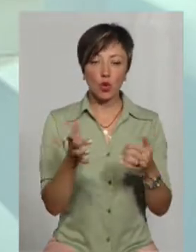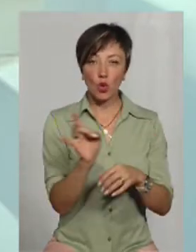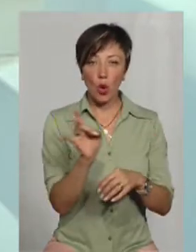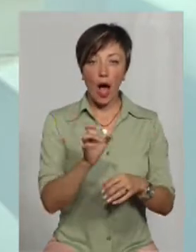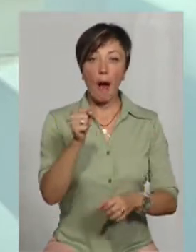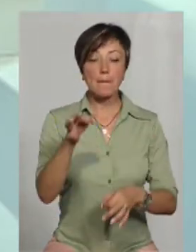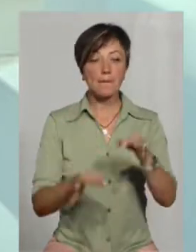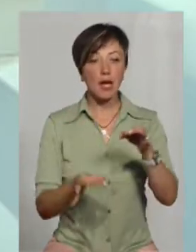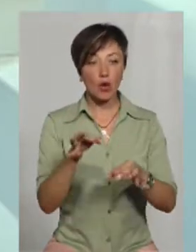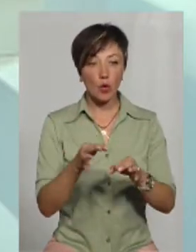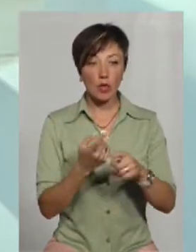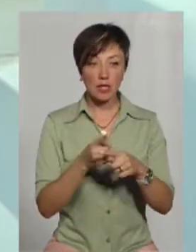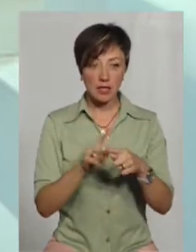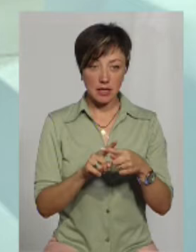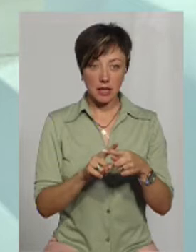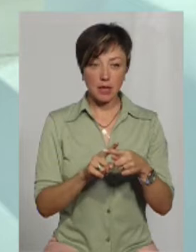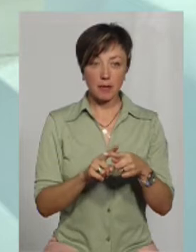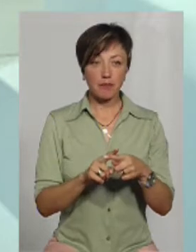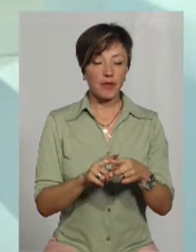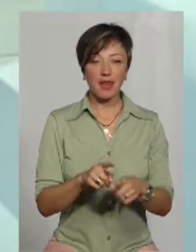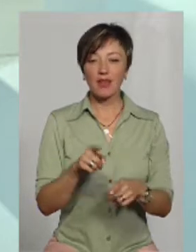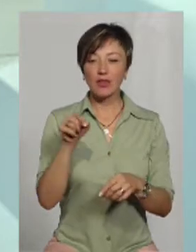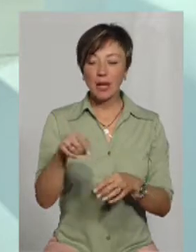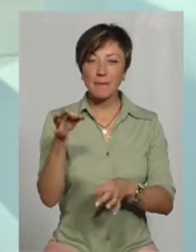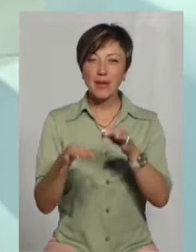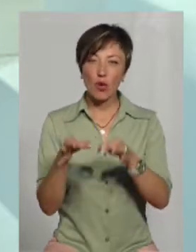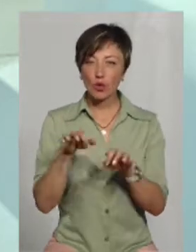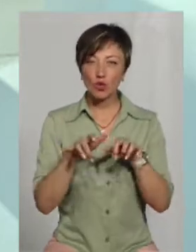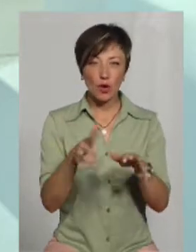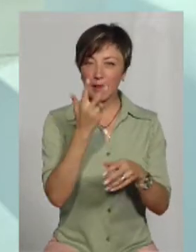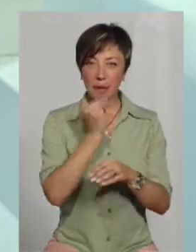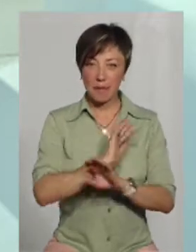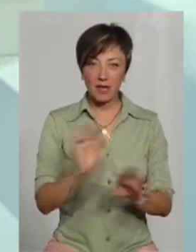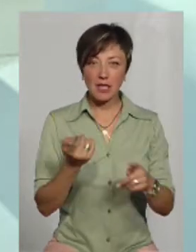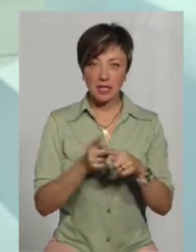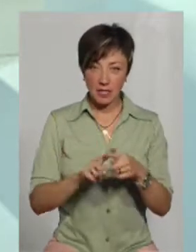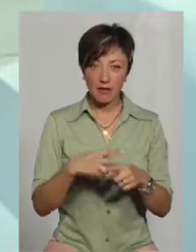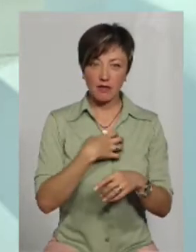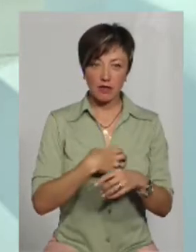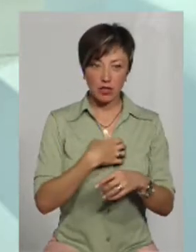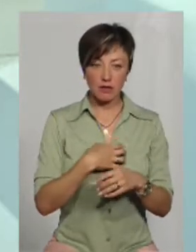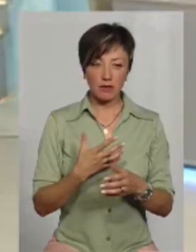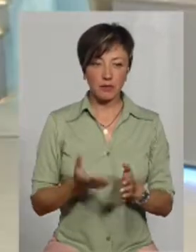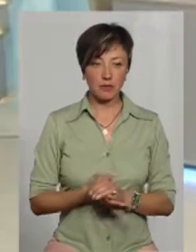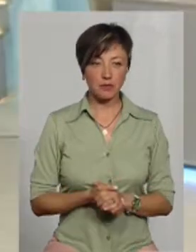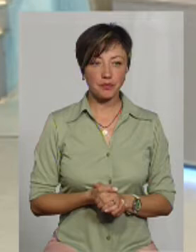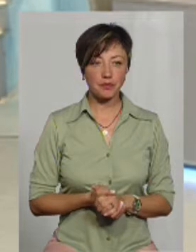іменно природні оці інсектициди, до них, в принципі, той жук не може пристосуватися, бо це є от спродівно так